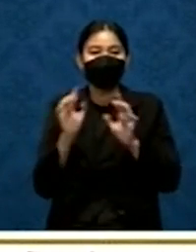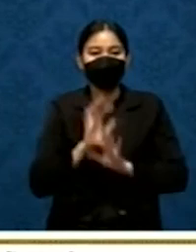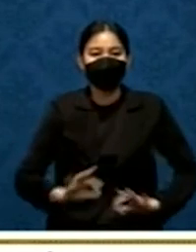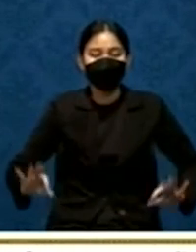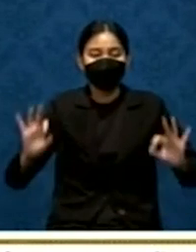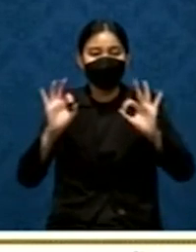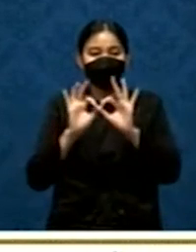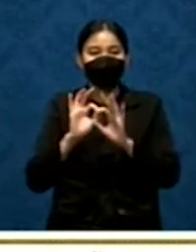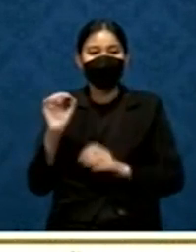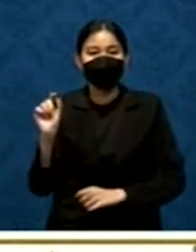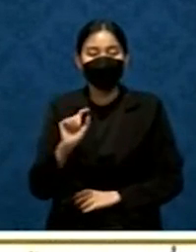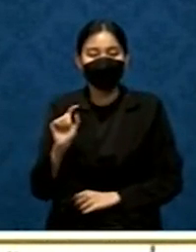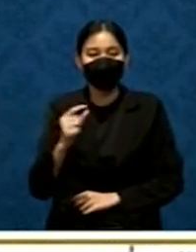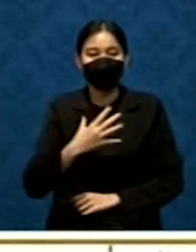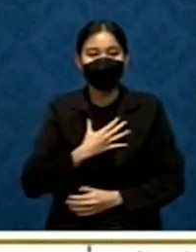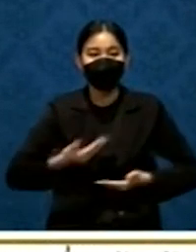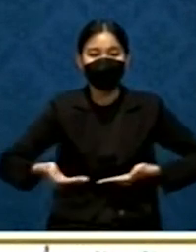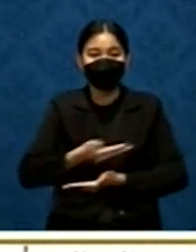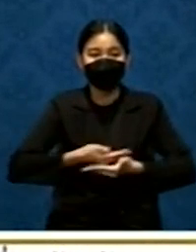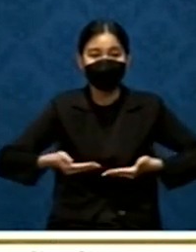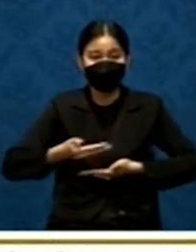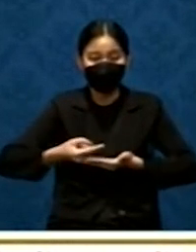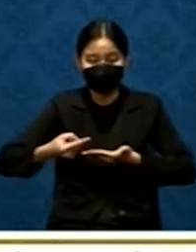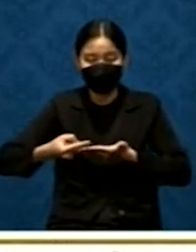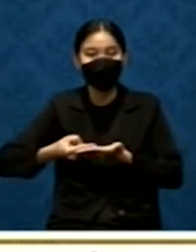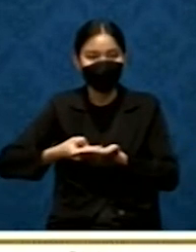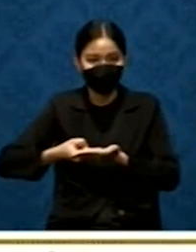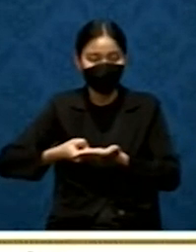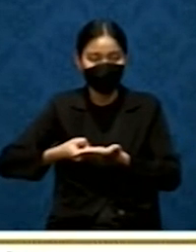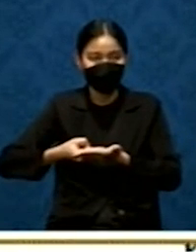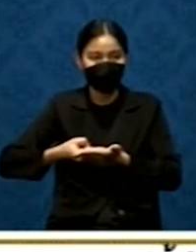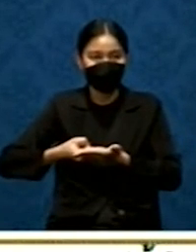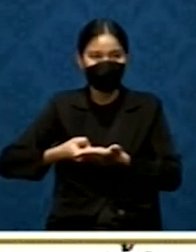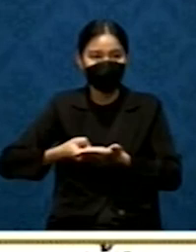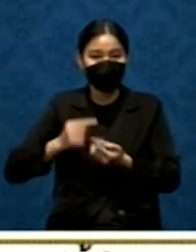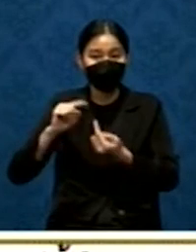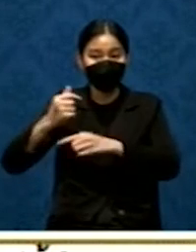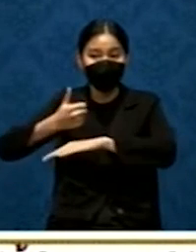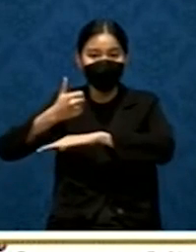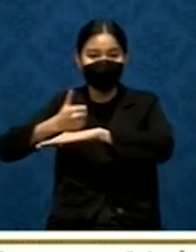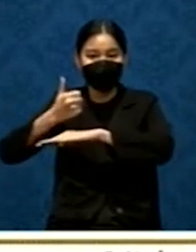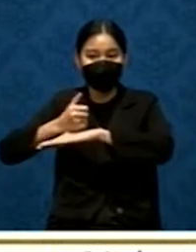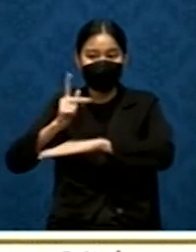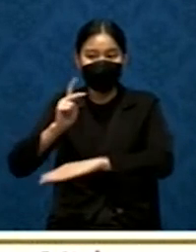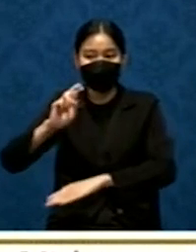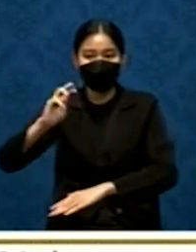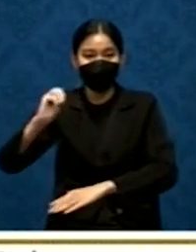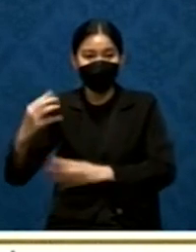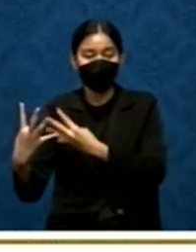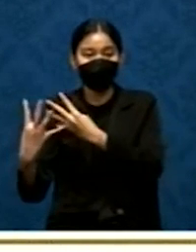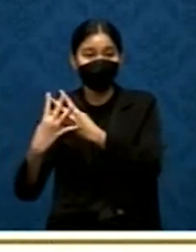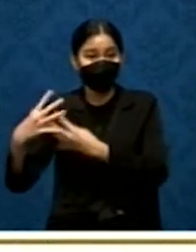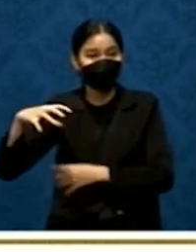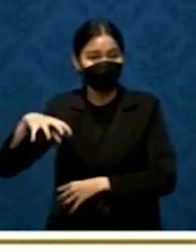ที่ผมได้พิจารณาแล้วปรึกษาหารือกับอธิบดีราชทัณฑ์และก็